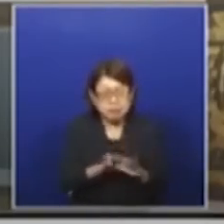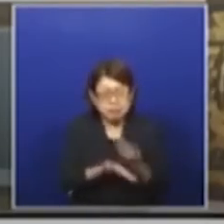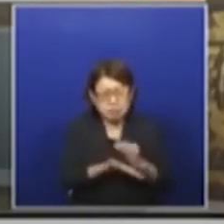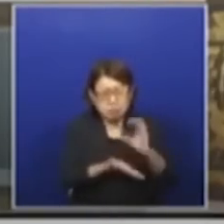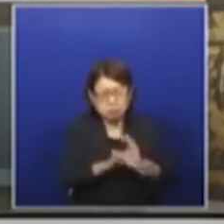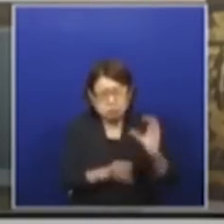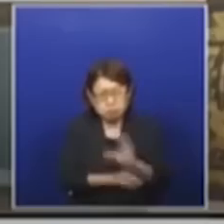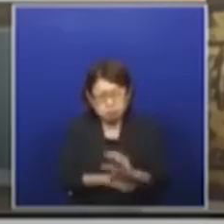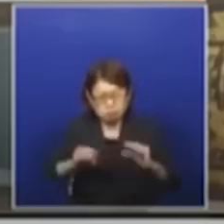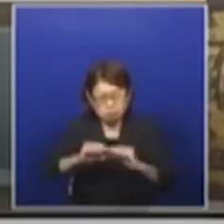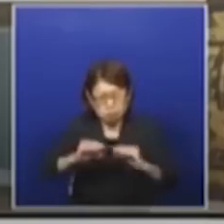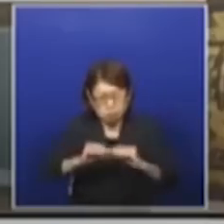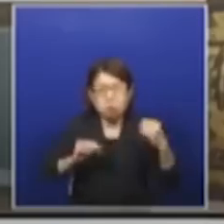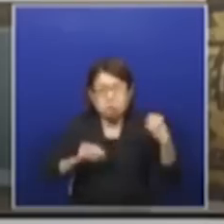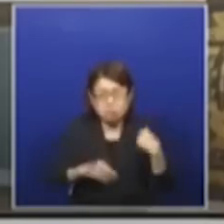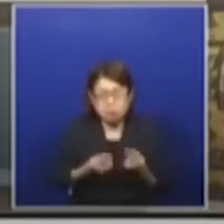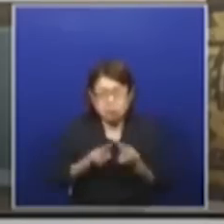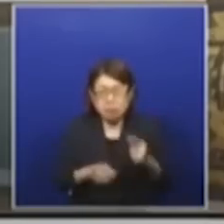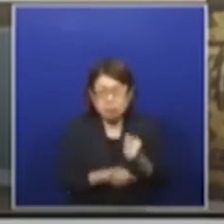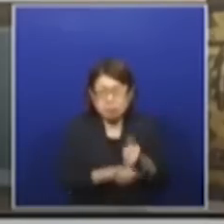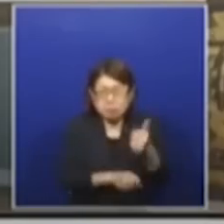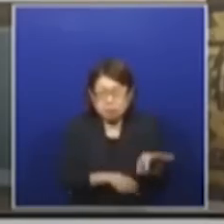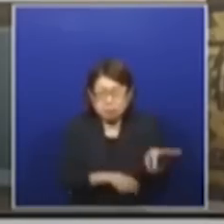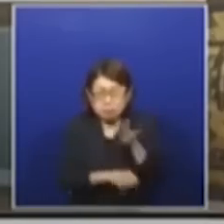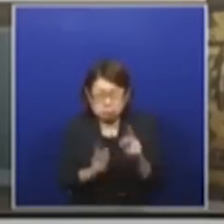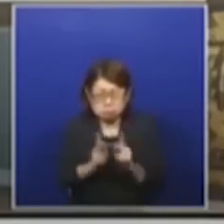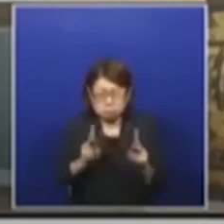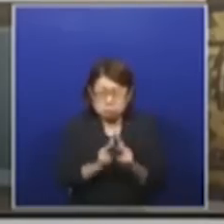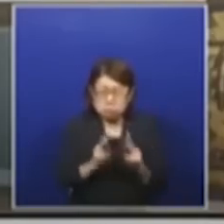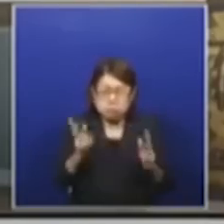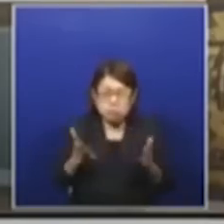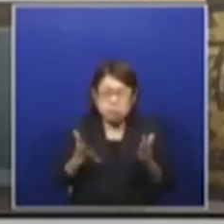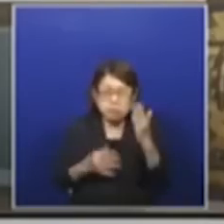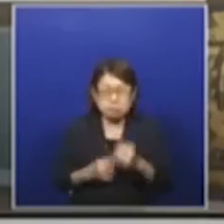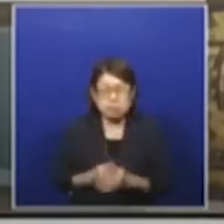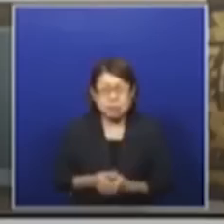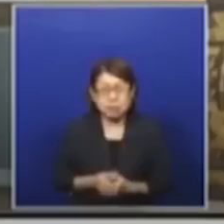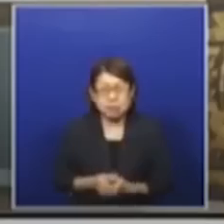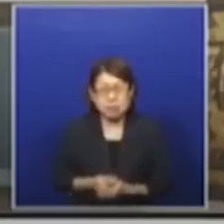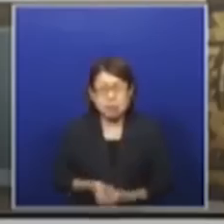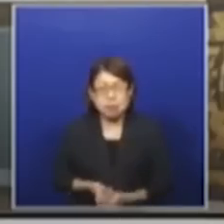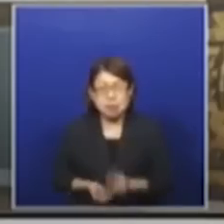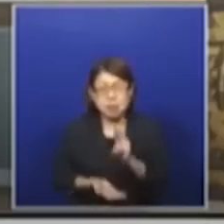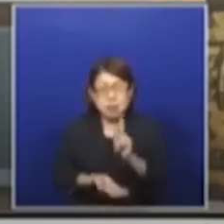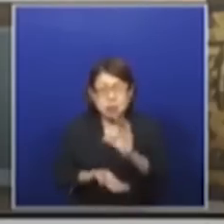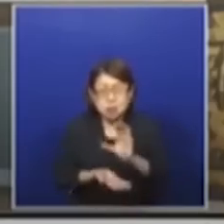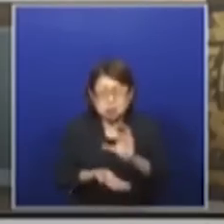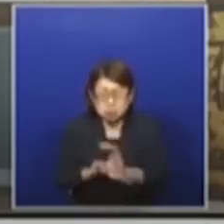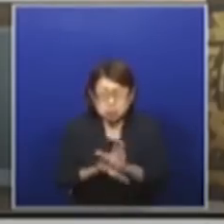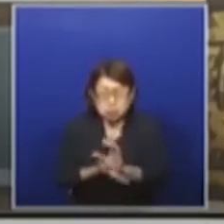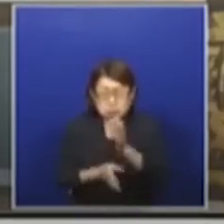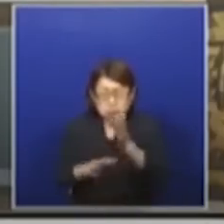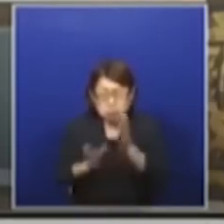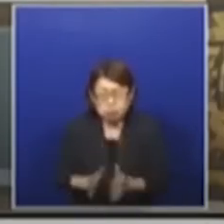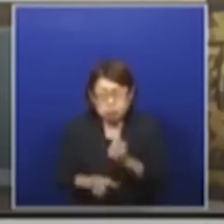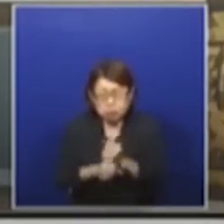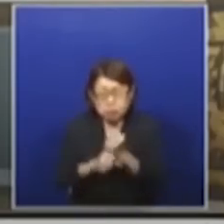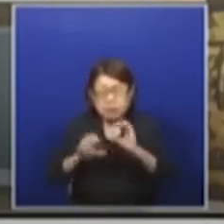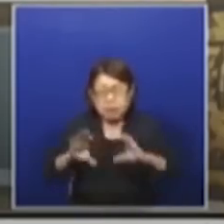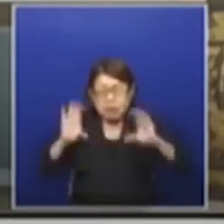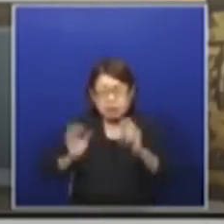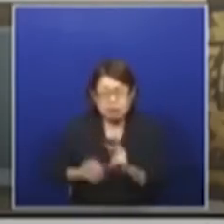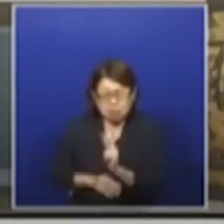าทำไมจึงไม่มีบทบาทในคณะกรรมการนี้ด้วยหรือกองทุนกบข.ของข้าราชการสำคัญน้อย